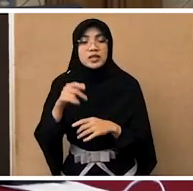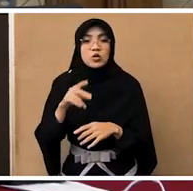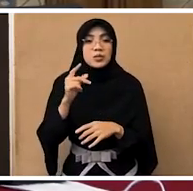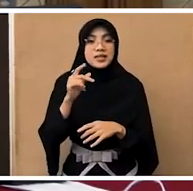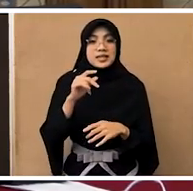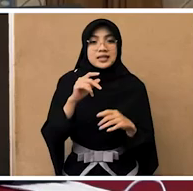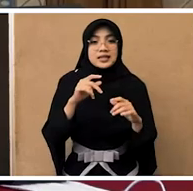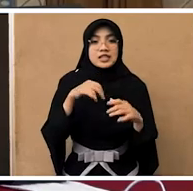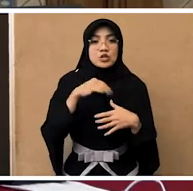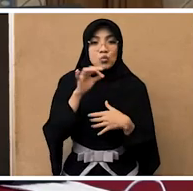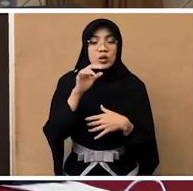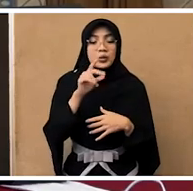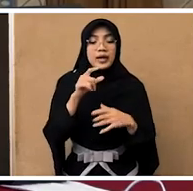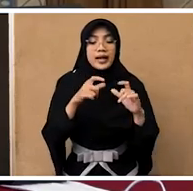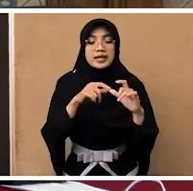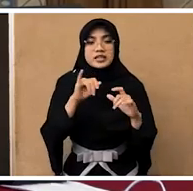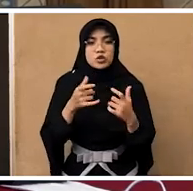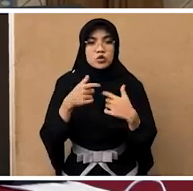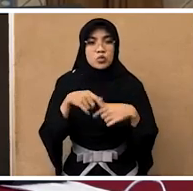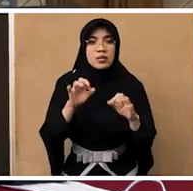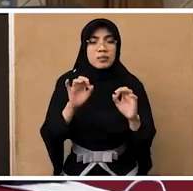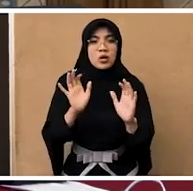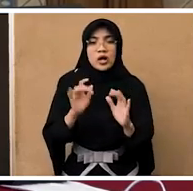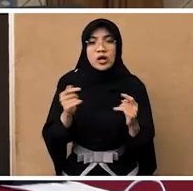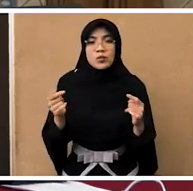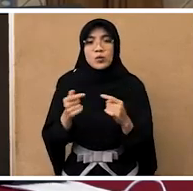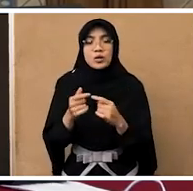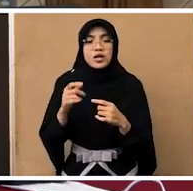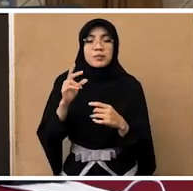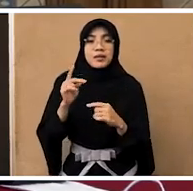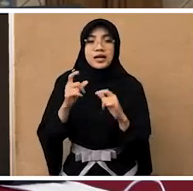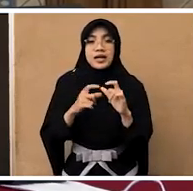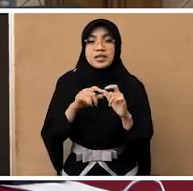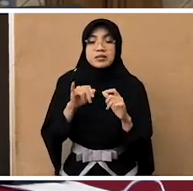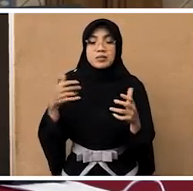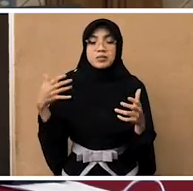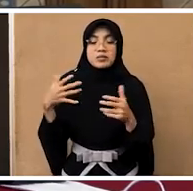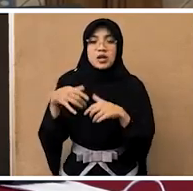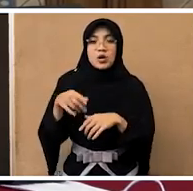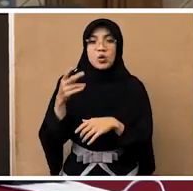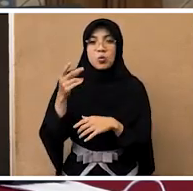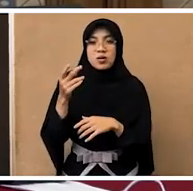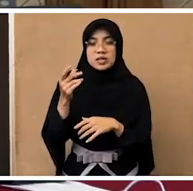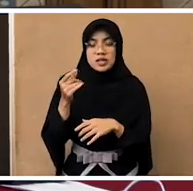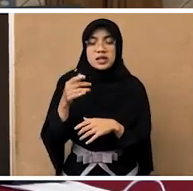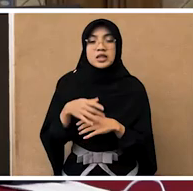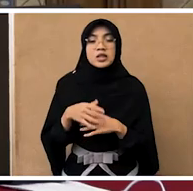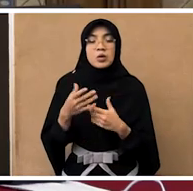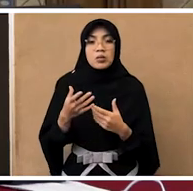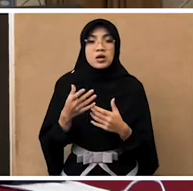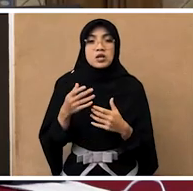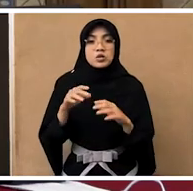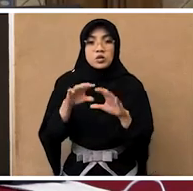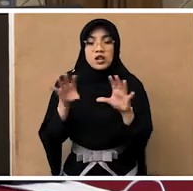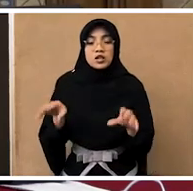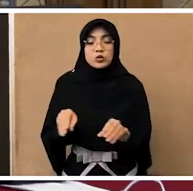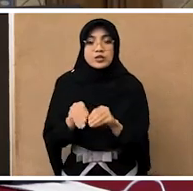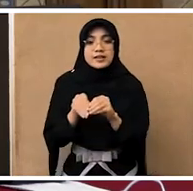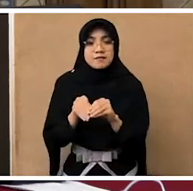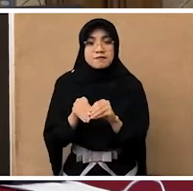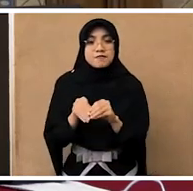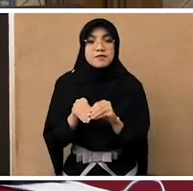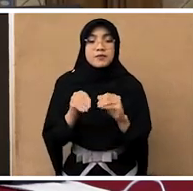perlu dicek apakah dia masih relevan apa enggak dengan konteks rumah sakit jiwa Karena sekarang Rumah Sakit mengarah kepada inklusif